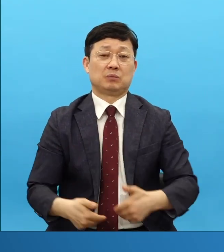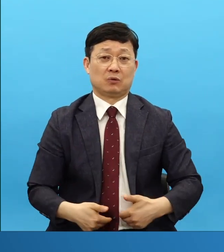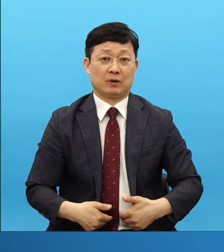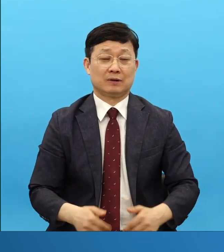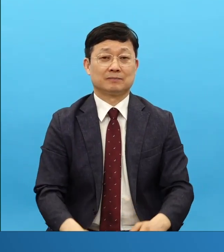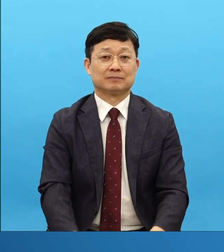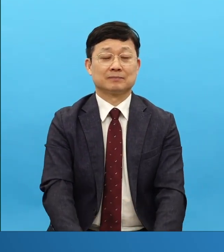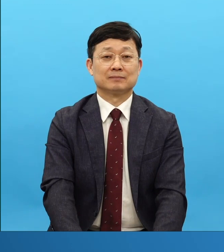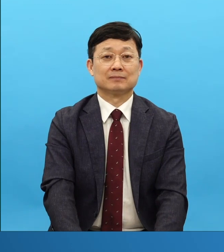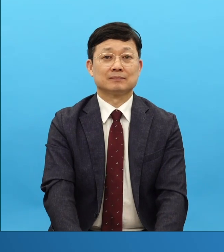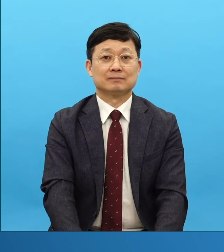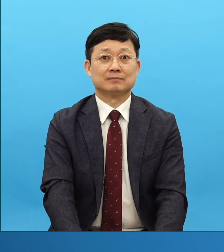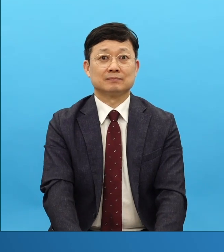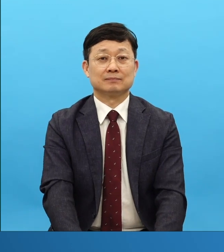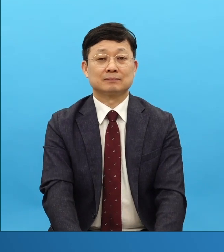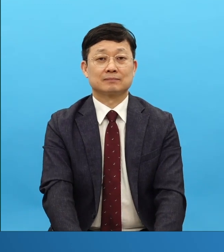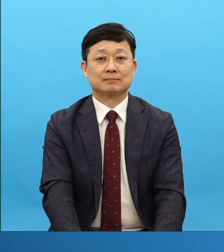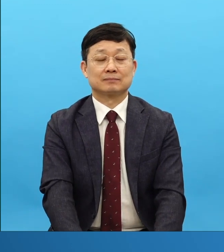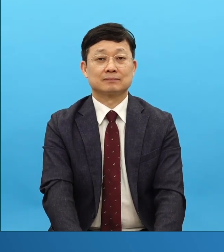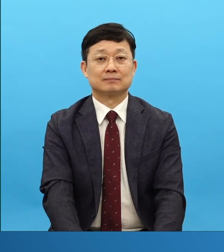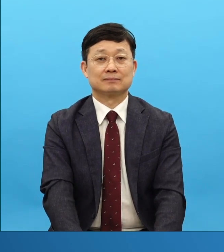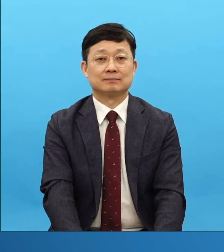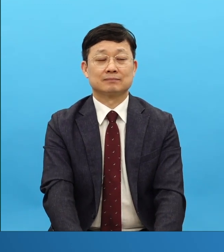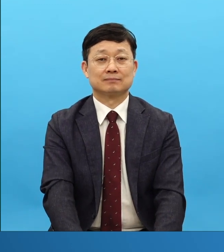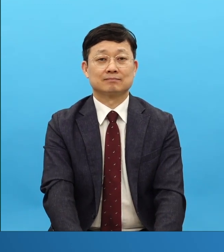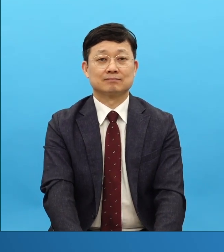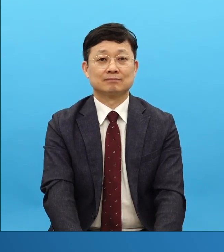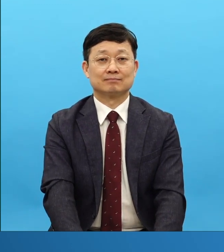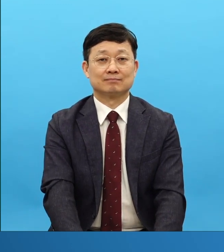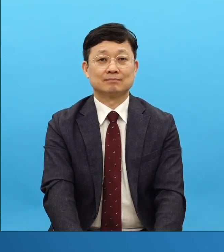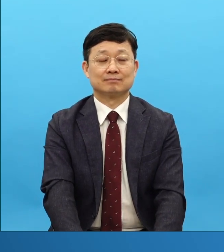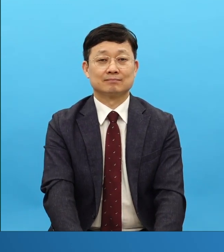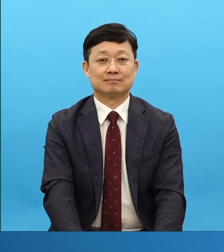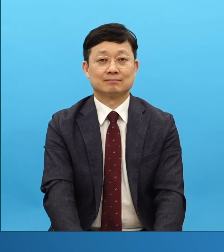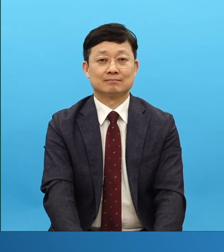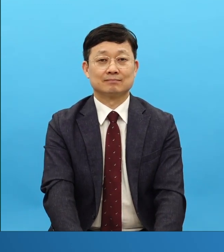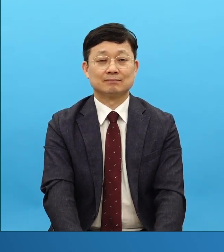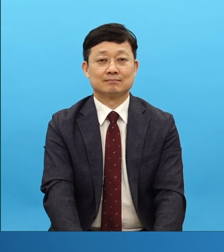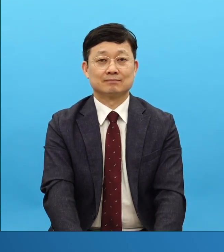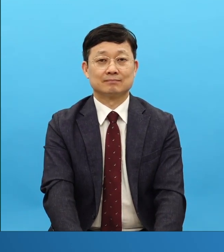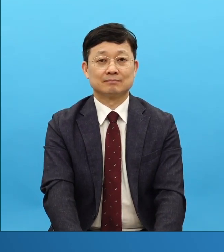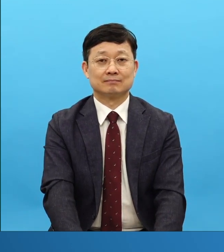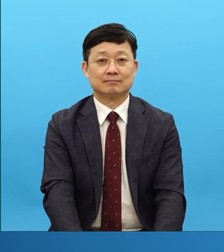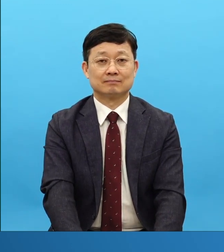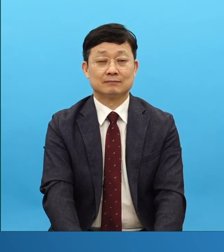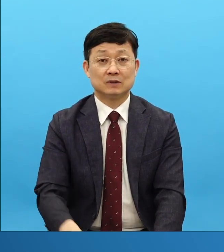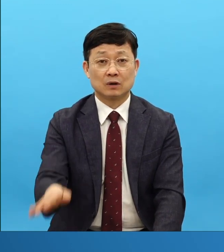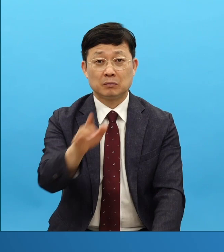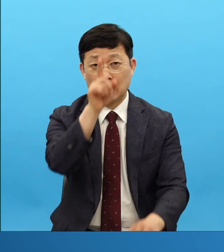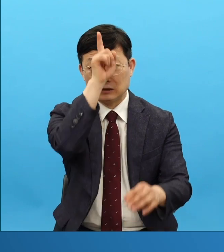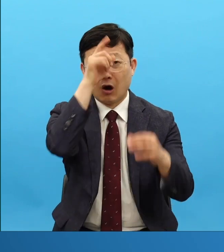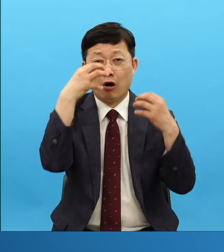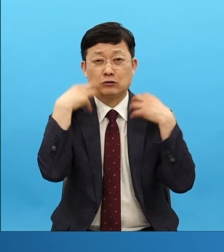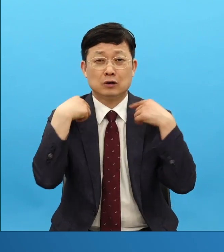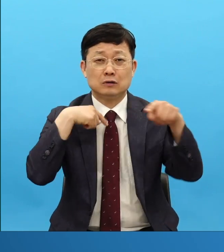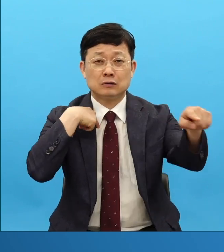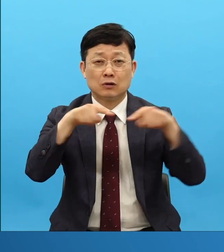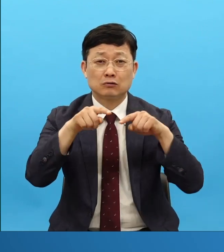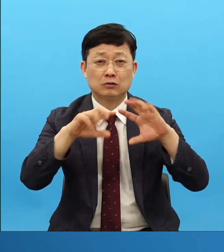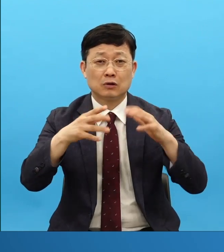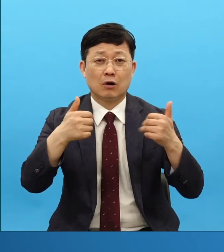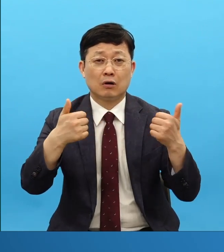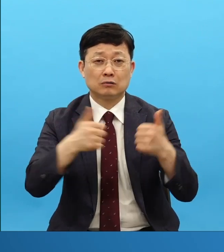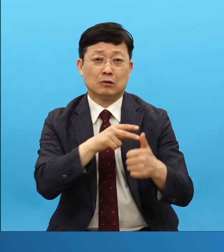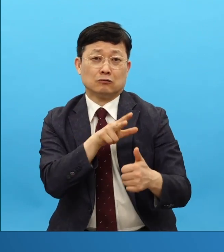things on the outside. Our busy people must realize you must raise this in the church to be in the global age. 제발 나는 우리 정치인들 좀 부탁합니다. 글로벌